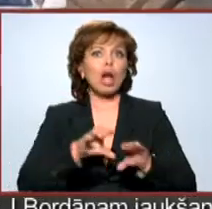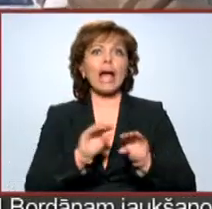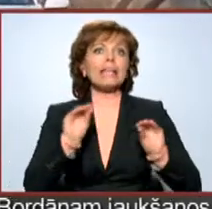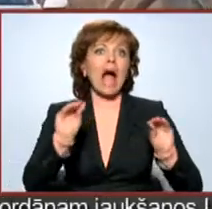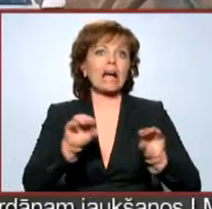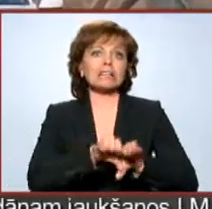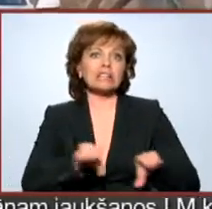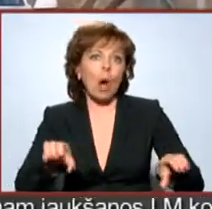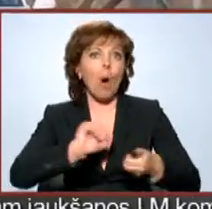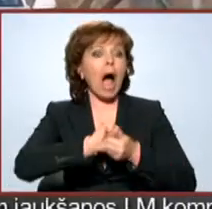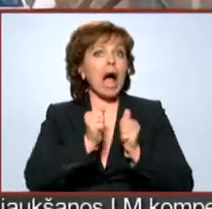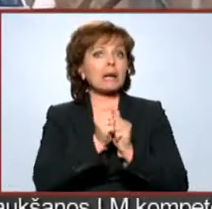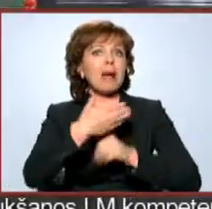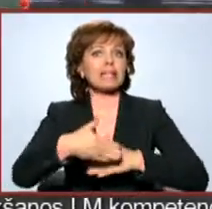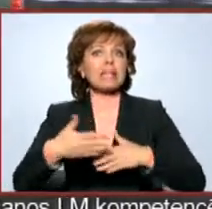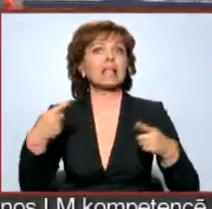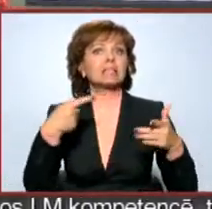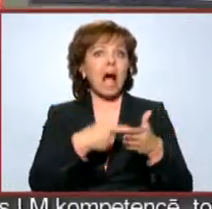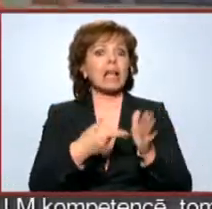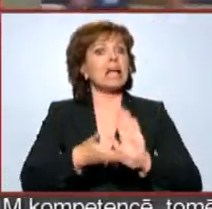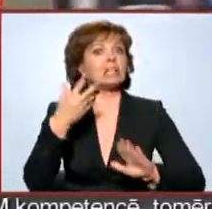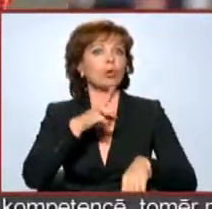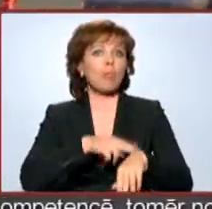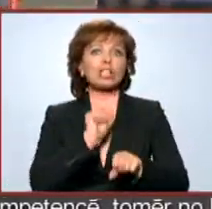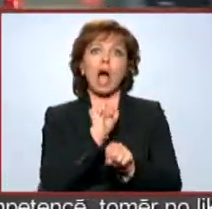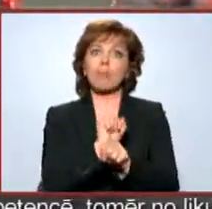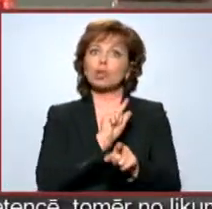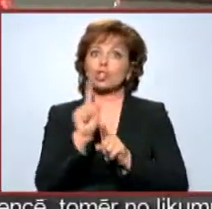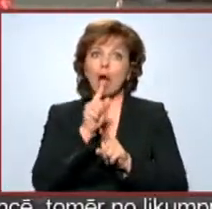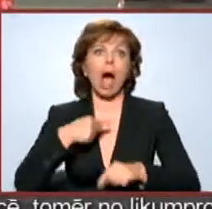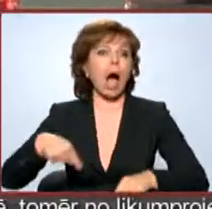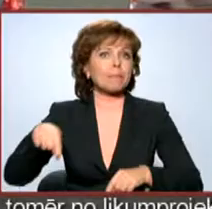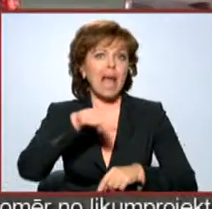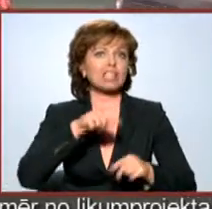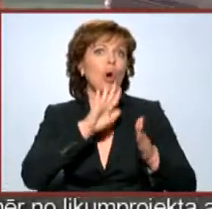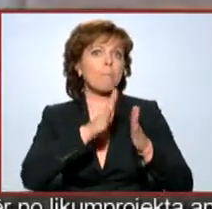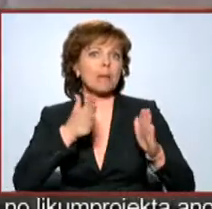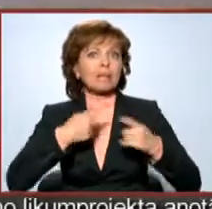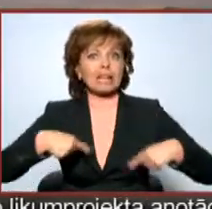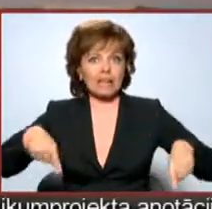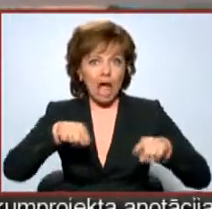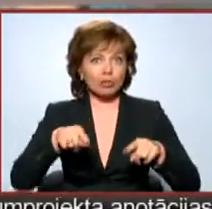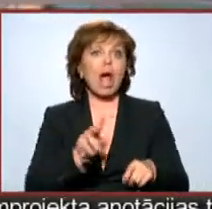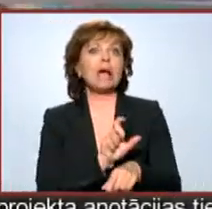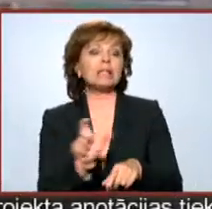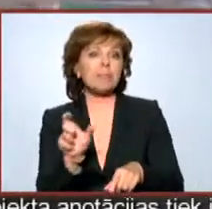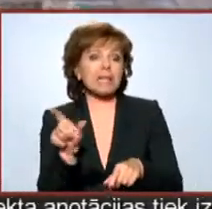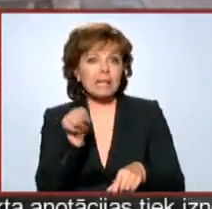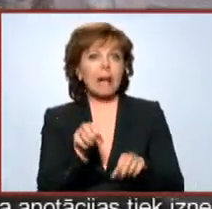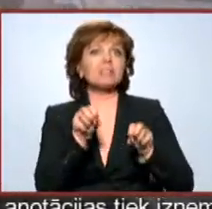kas apturēja satiksmi ap Nacionālās bibliotekas teritoriju līdz brīdim, kad ieradās sapieri un sprādzienu bīstamo priekšmetu